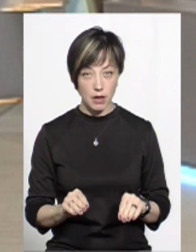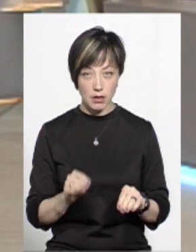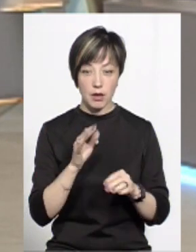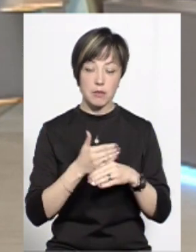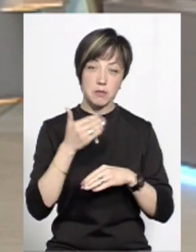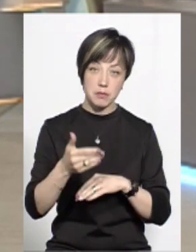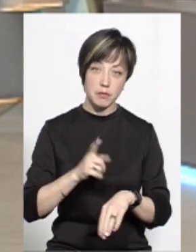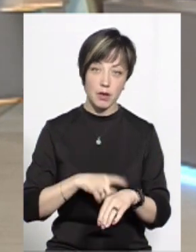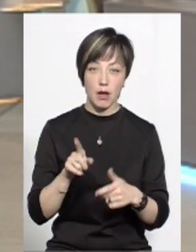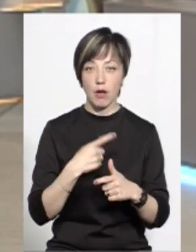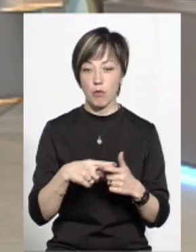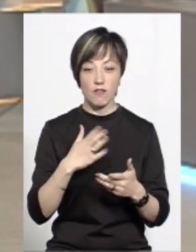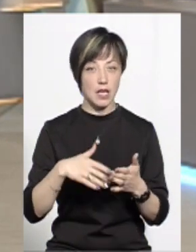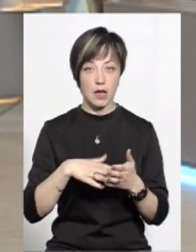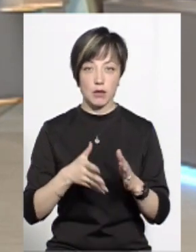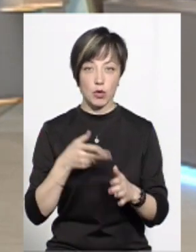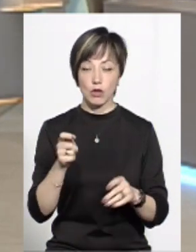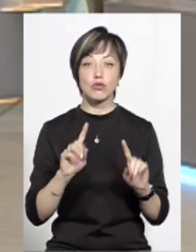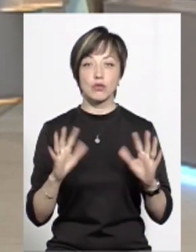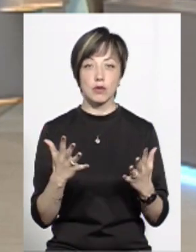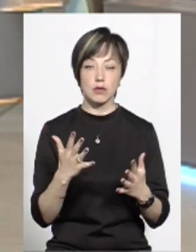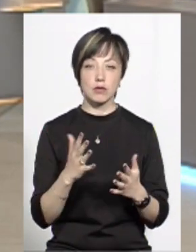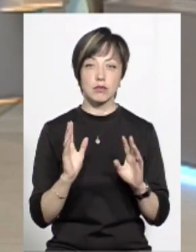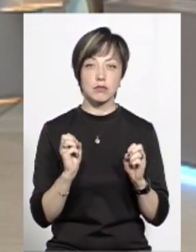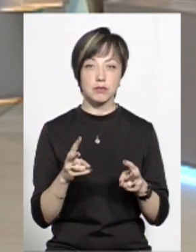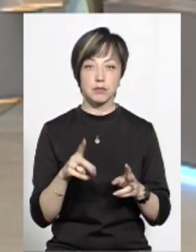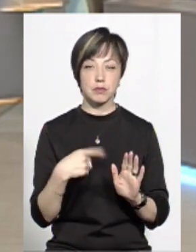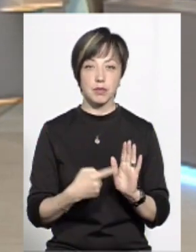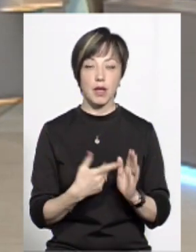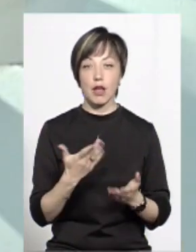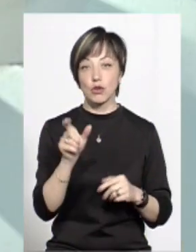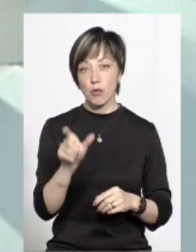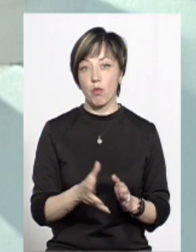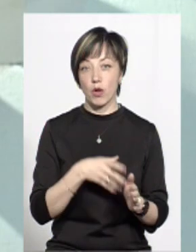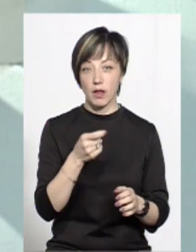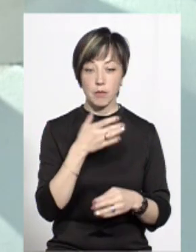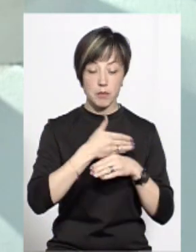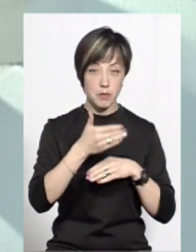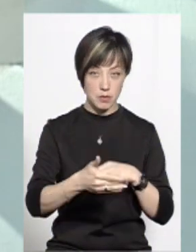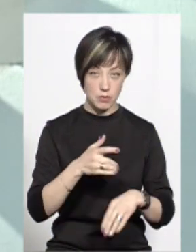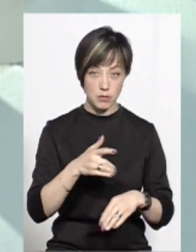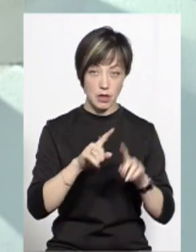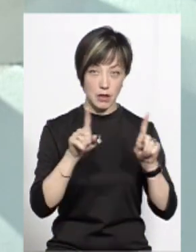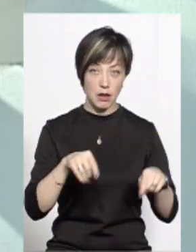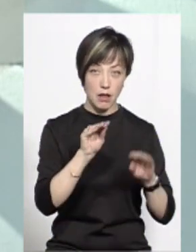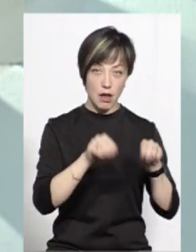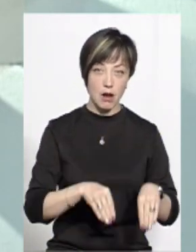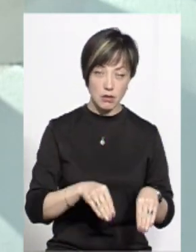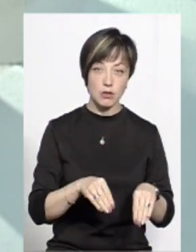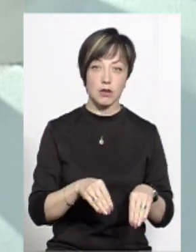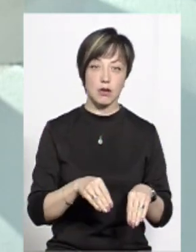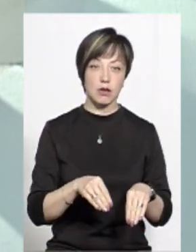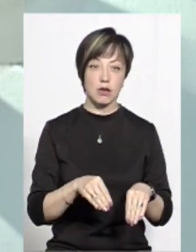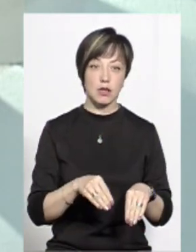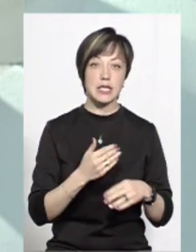декларацію невчасно або взагалі її не подала, от що в такому випадку загрожує? Якщо громадянин подає невчасно декларацію, відповідно, він